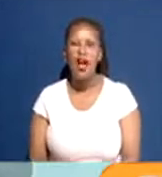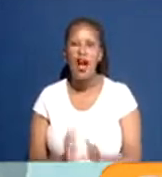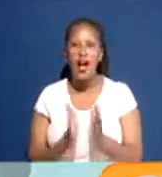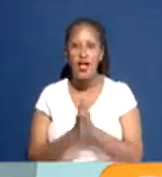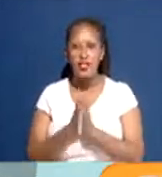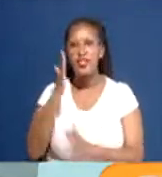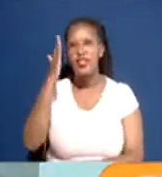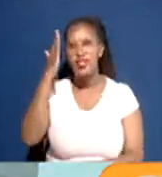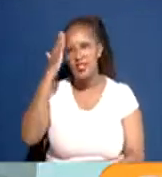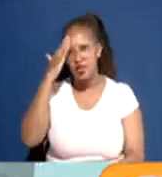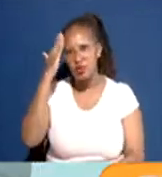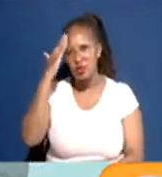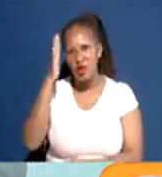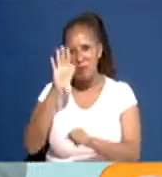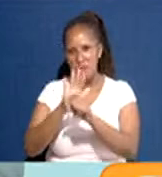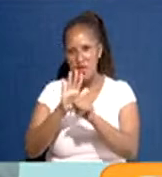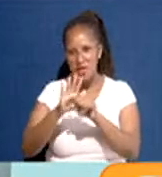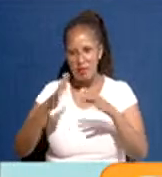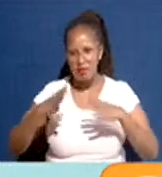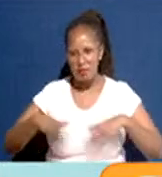Najua wengi wenu